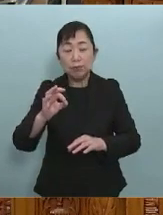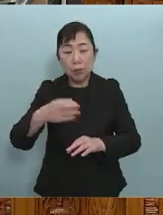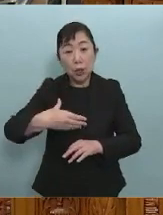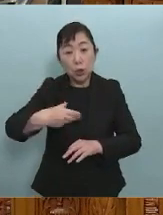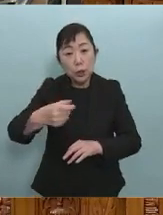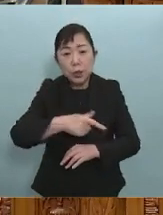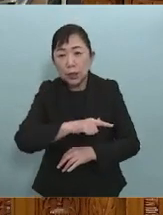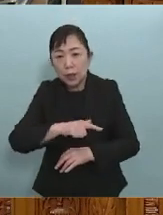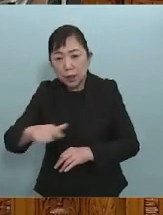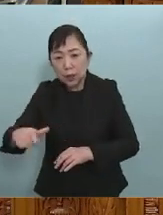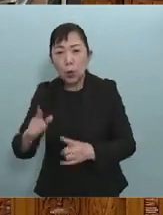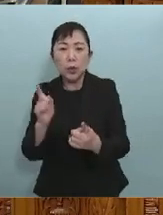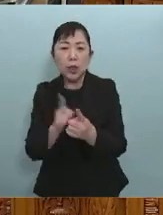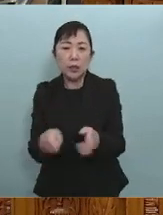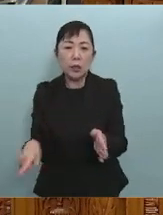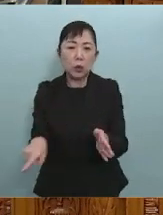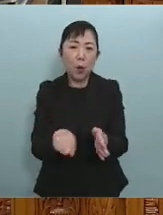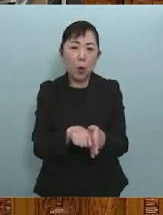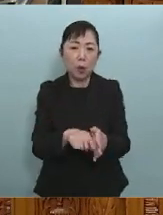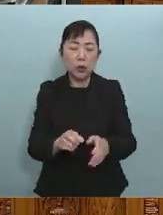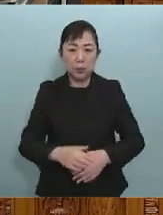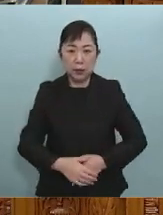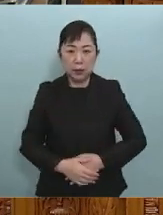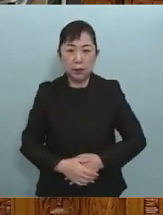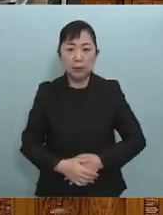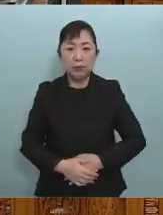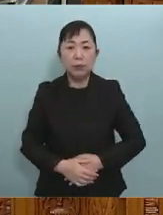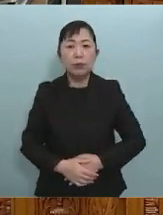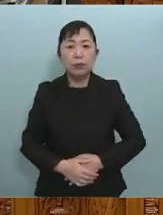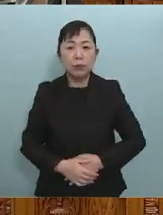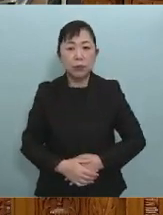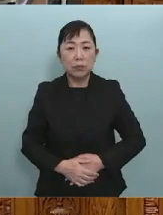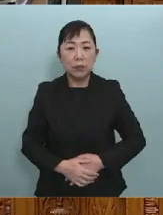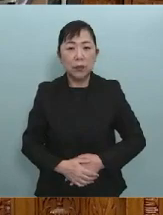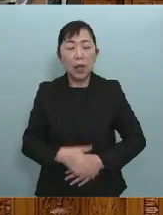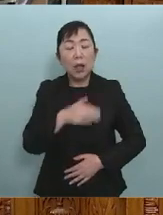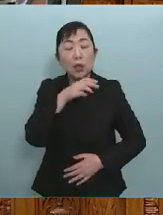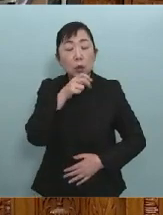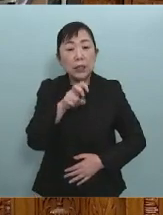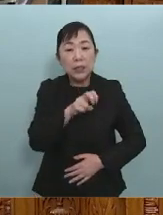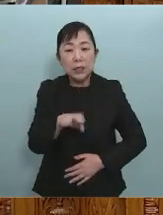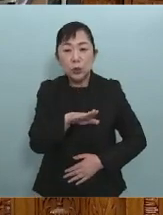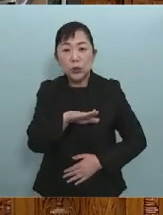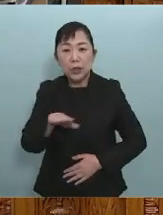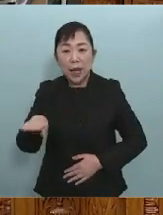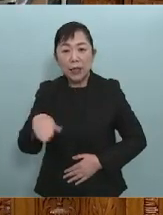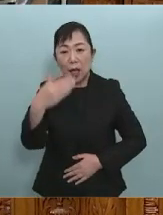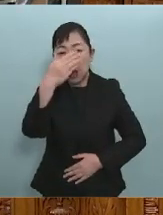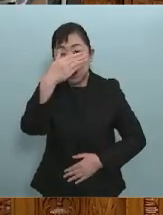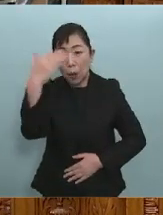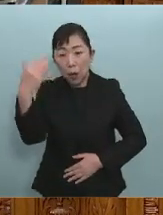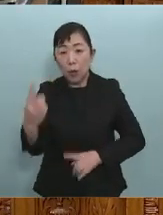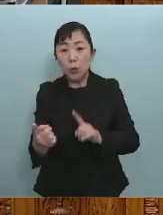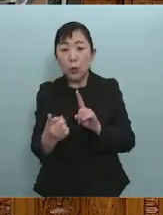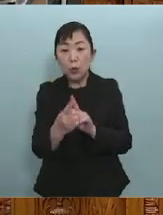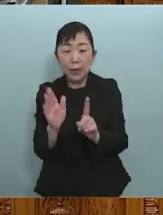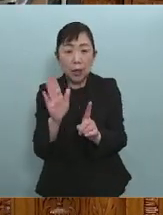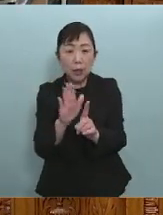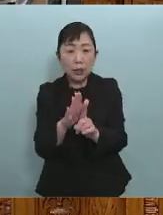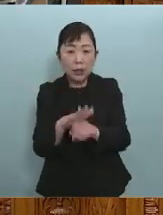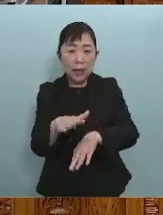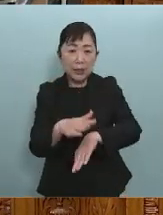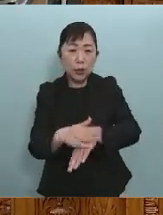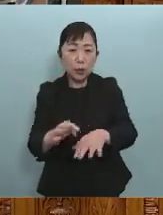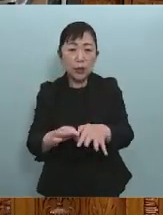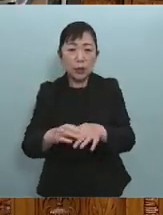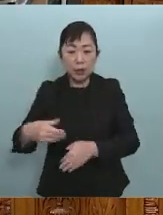を講じてまりますえ20年20最大の若者向けの支援策につい